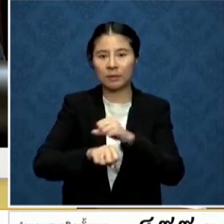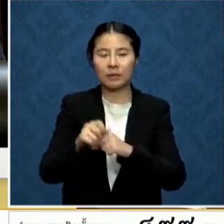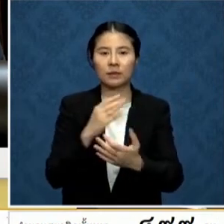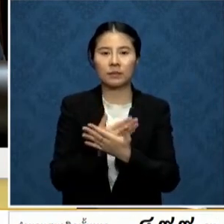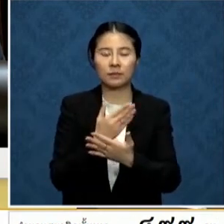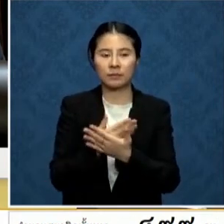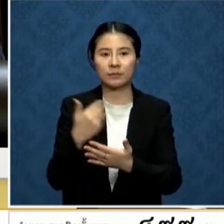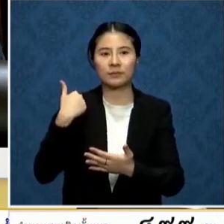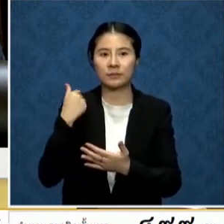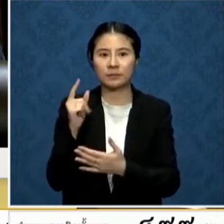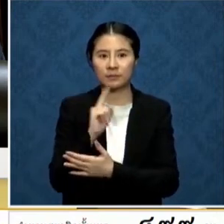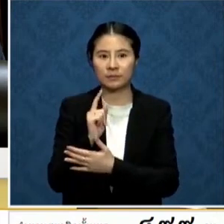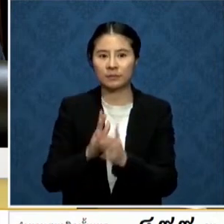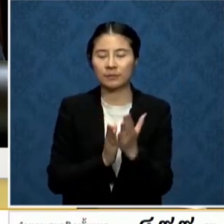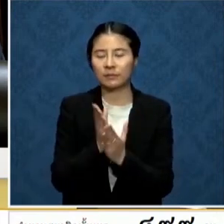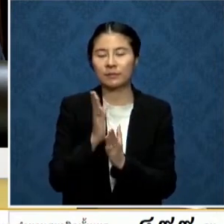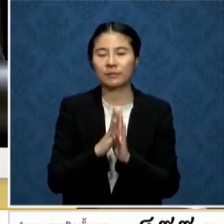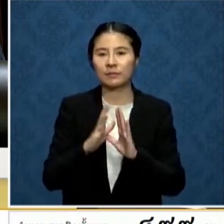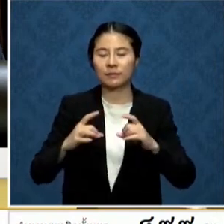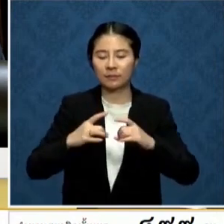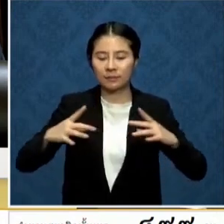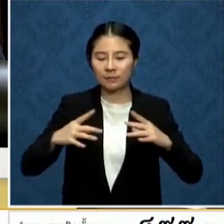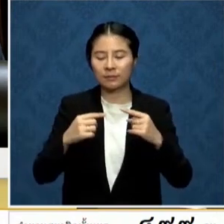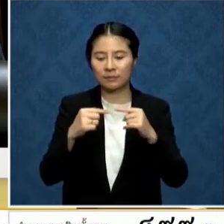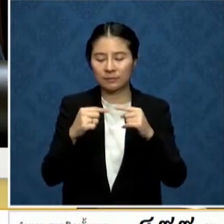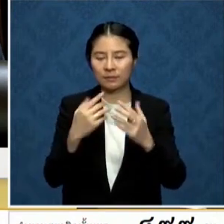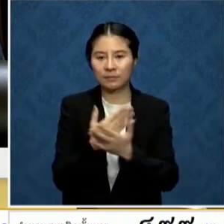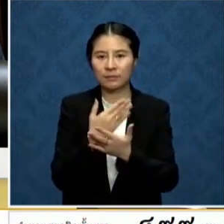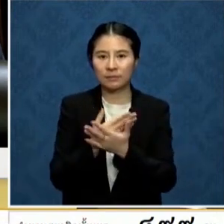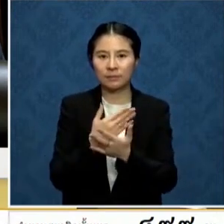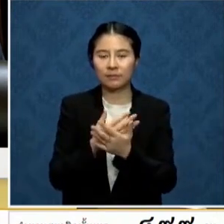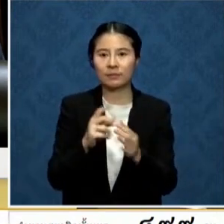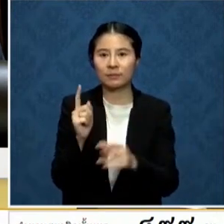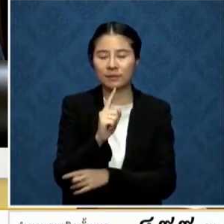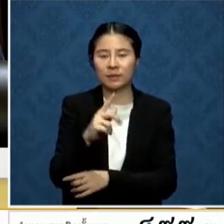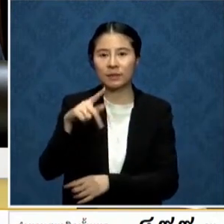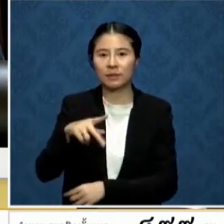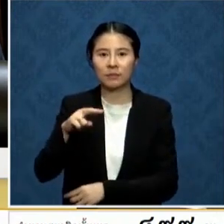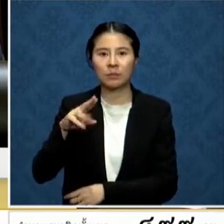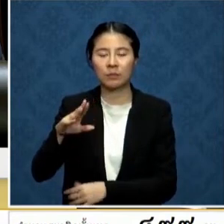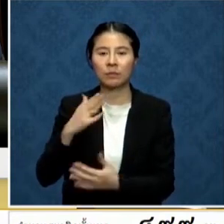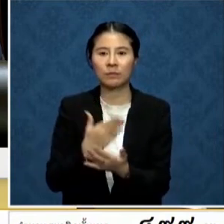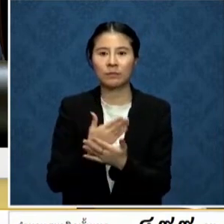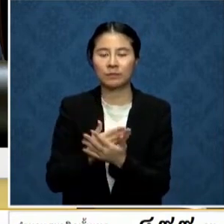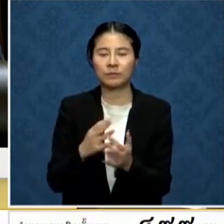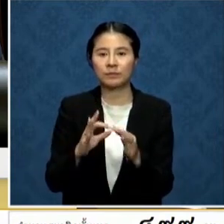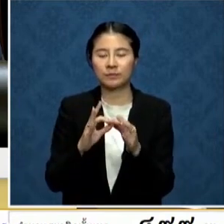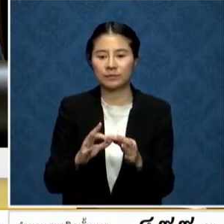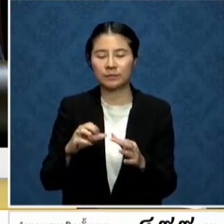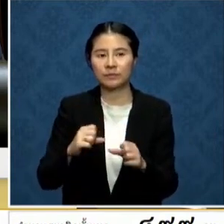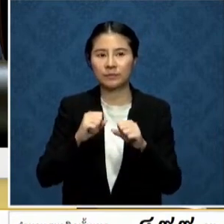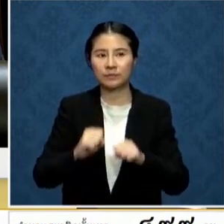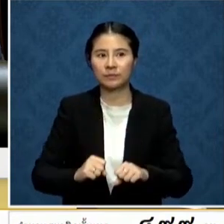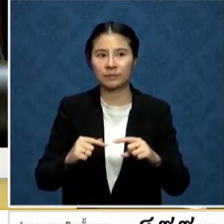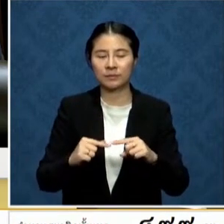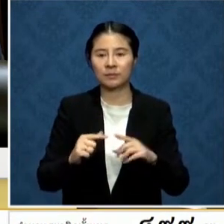ครับซึ่งจริงๆแล้วก็ควรจะเป็นฝ่ายค้านนะครับเนื่องจากการใช้งบประมาณนะครับตามพลงบประมาณที่อนุมัติต่อต่อสภาแห่งนี้นะ